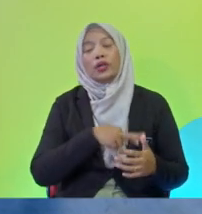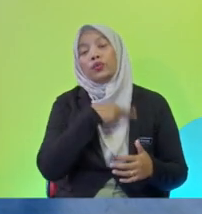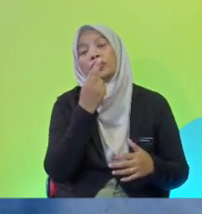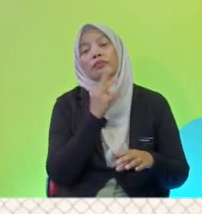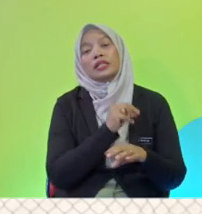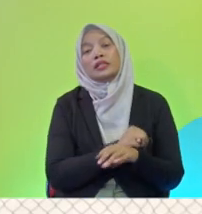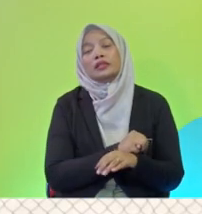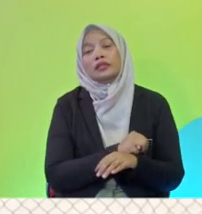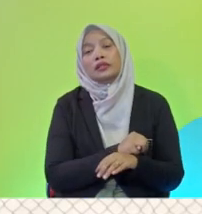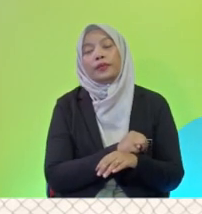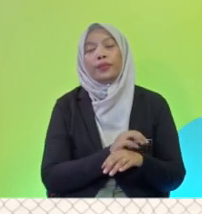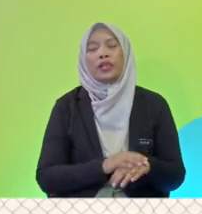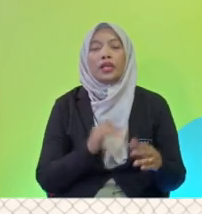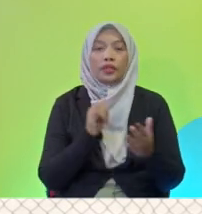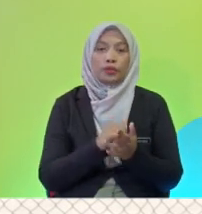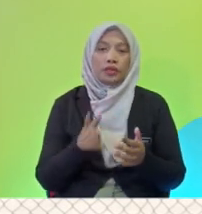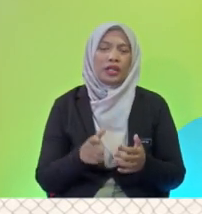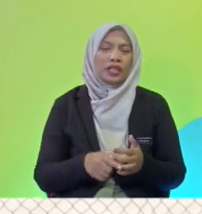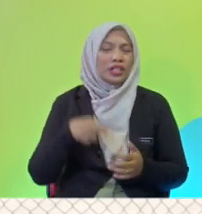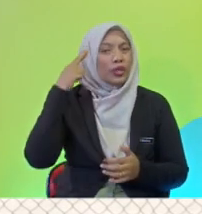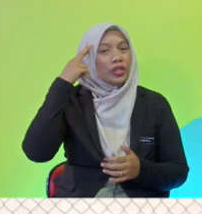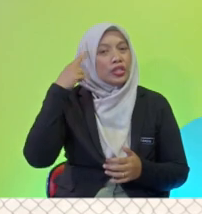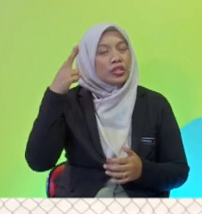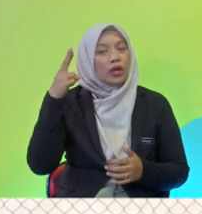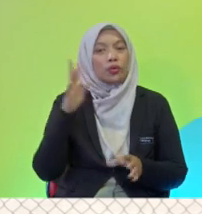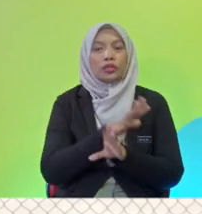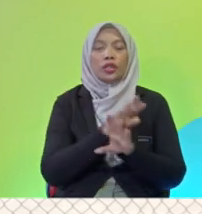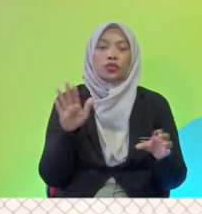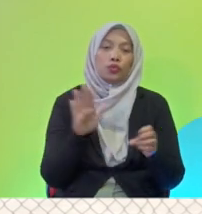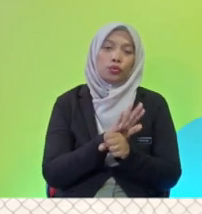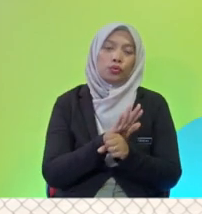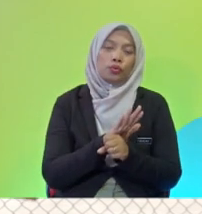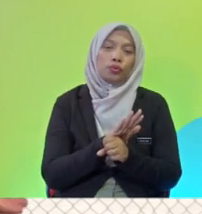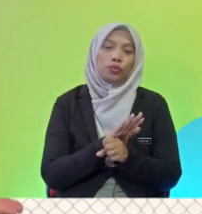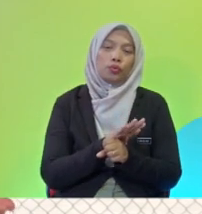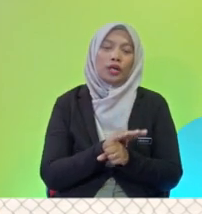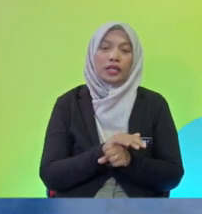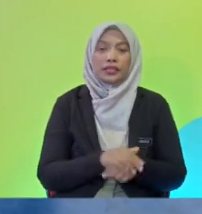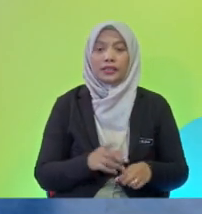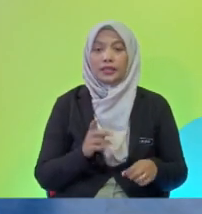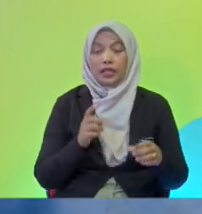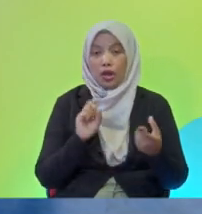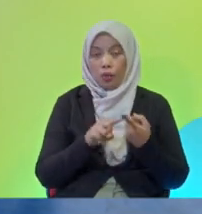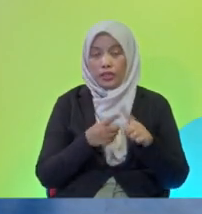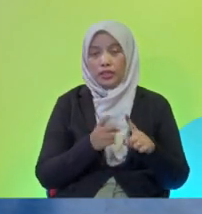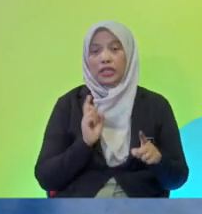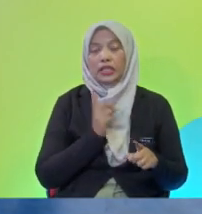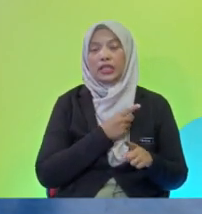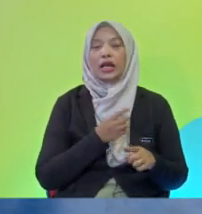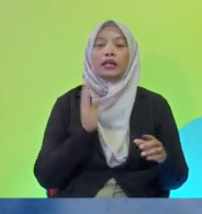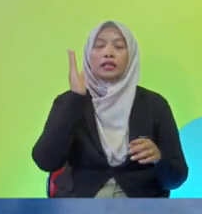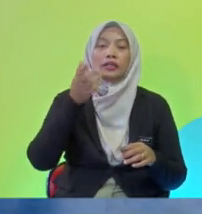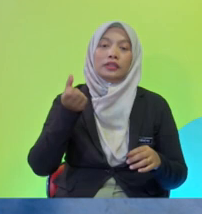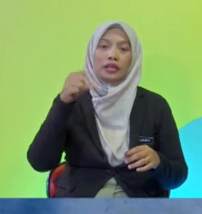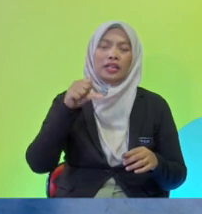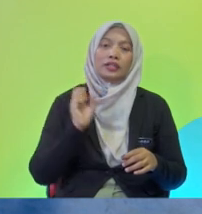masa. Itu dia. Ya. Dan kita risau nanti tak cukup ahli kita, kita pula yang kalah. Betul. Baik, cikgu. Jadi kita